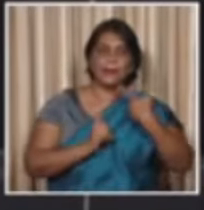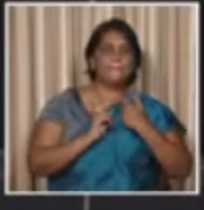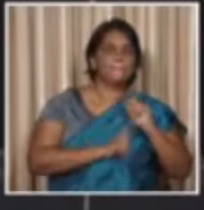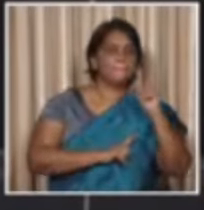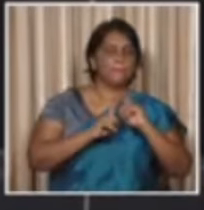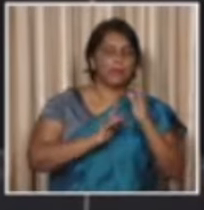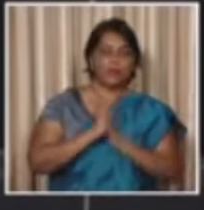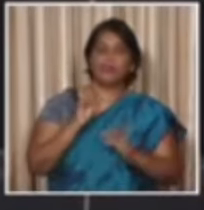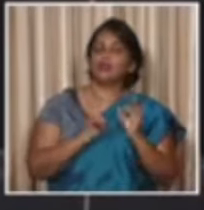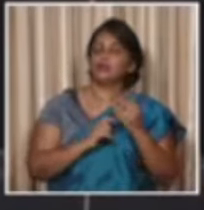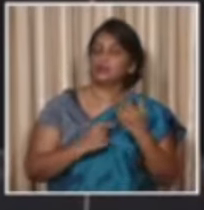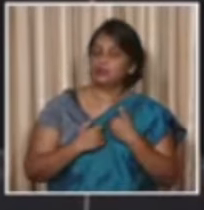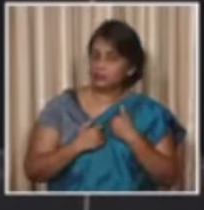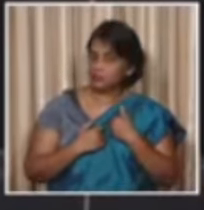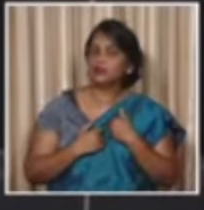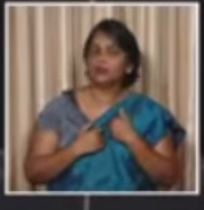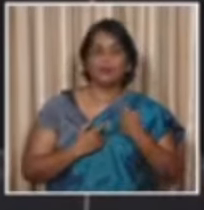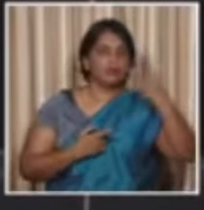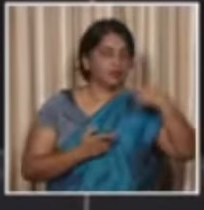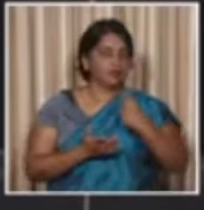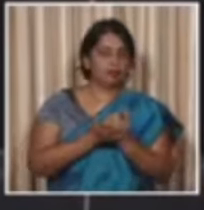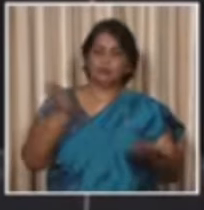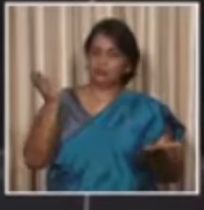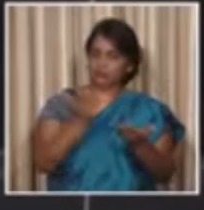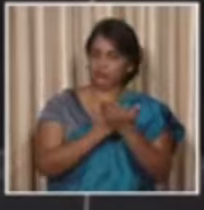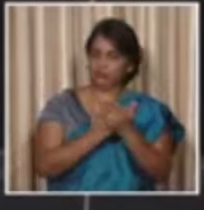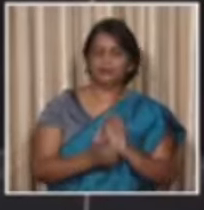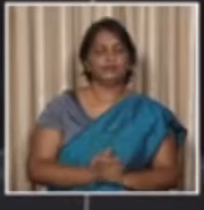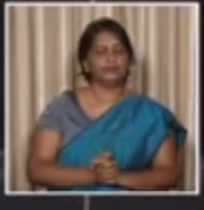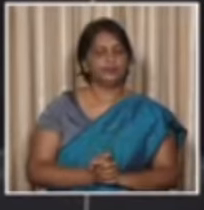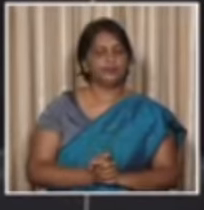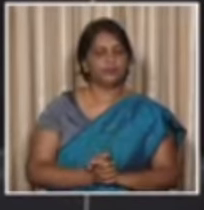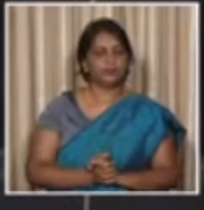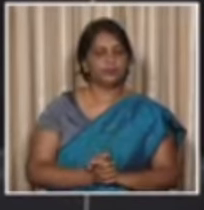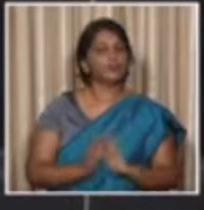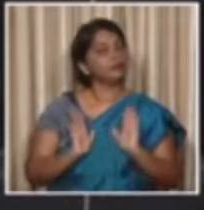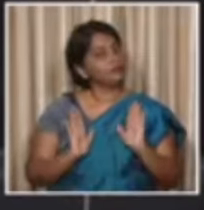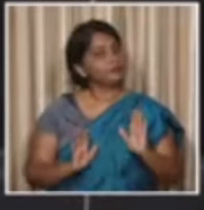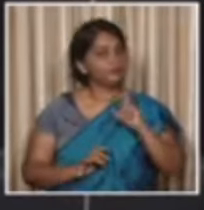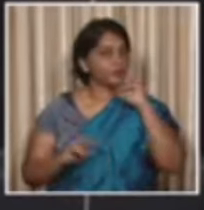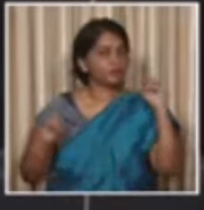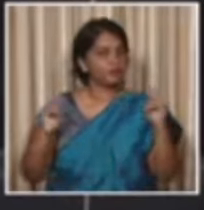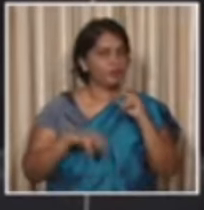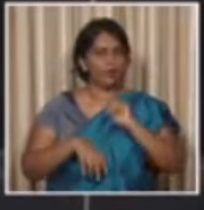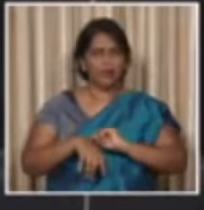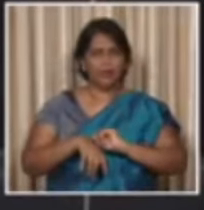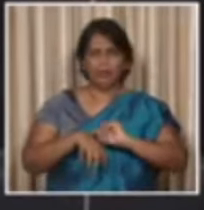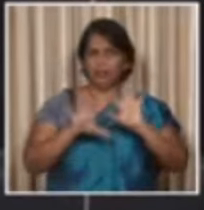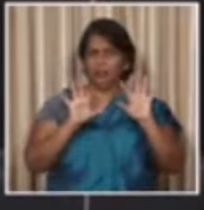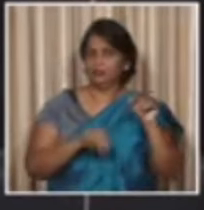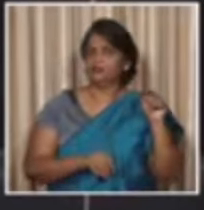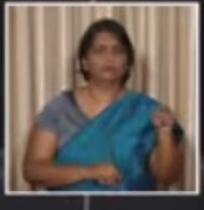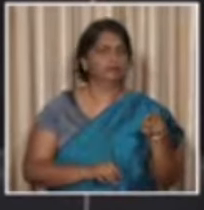පාර්ලිමේන්තු මන්ත්‍රීවරයෙක් හැටියට දෙවෙනි පෙත්සමක් ඉදිරිපත් කරා. නමුත් ශ්‍රේෂ්ඨාධිකරණය විනාඩි කිහිපෙන් කිව්ව